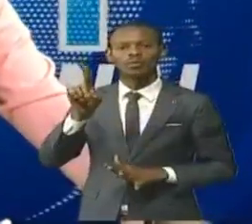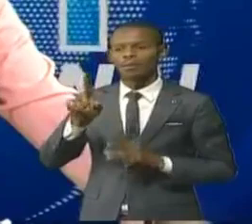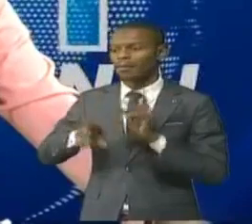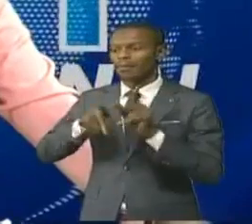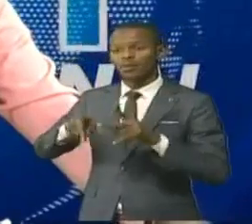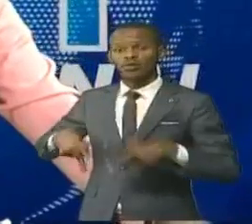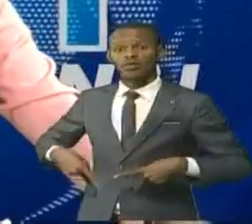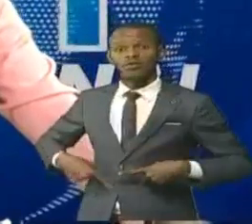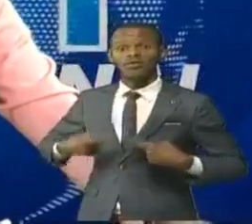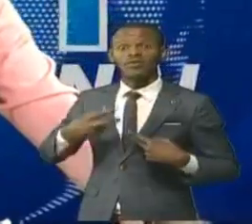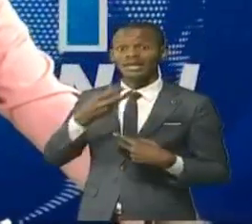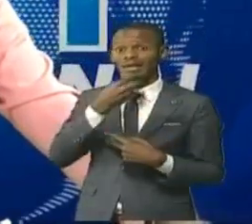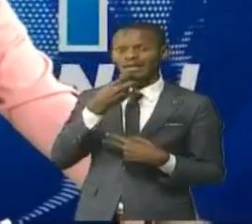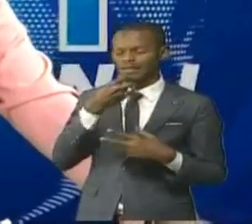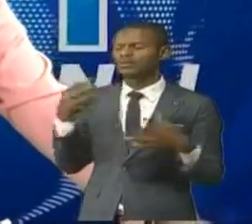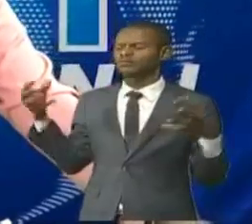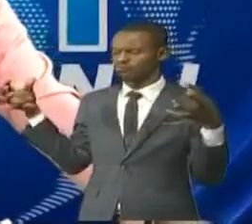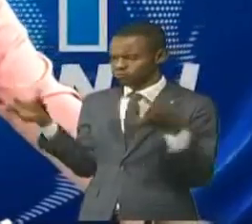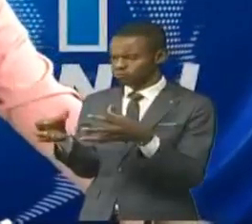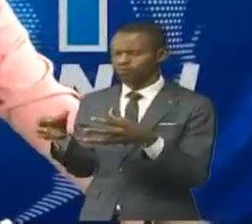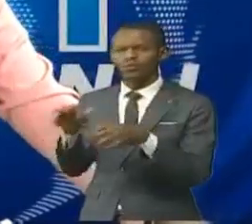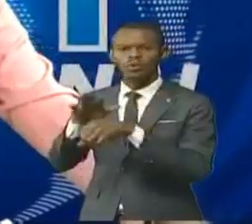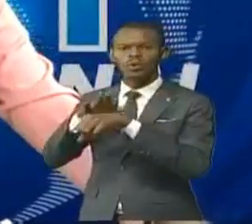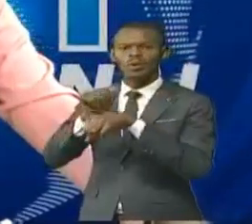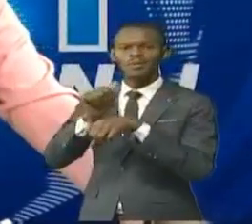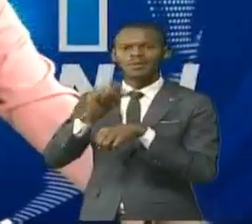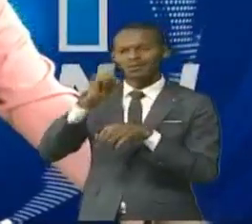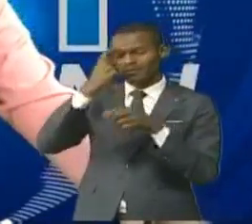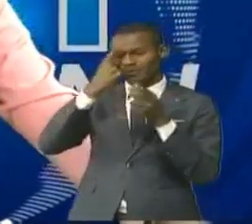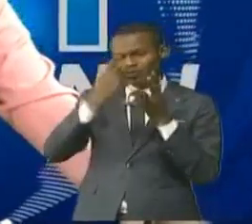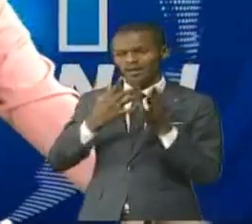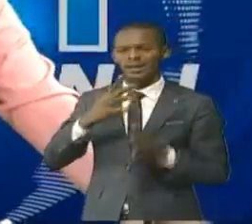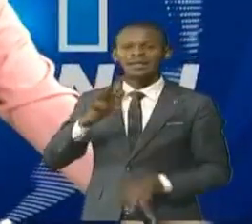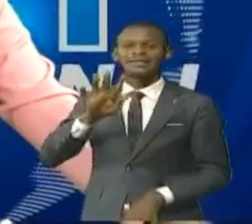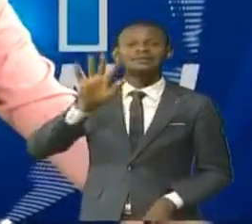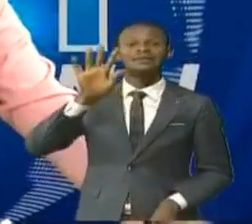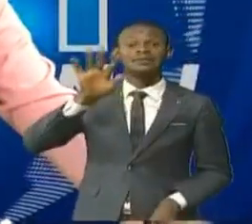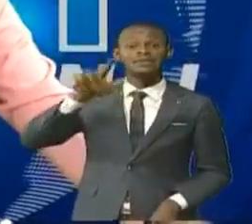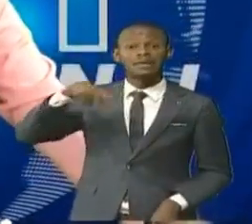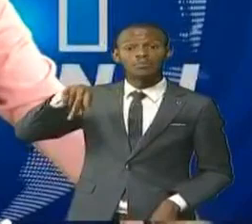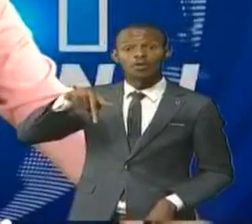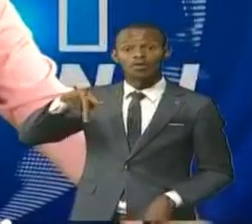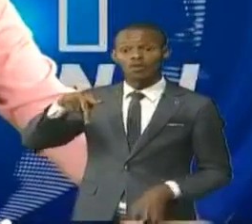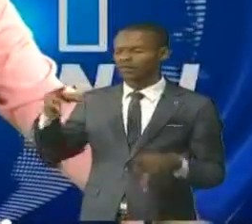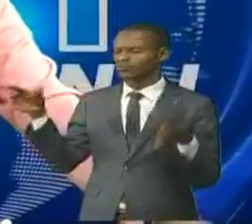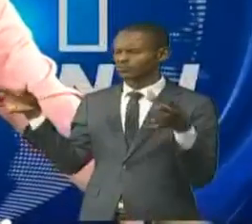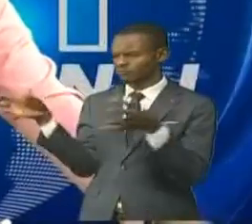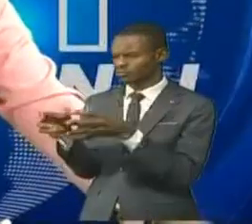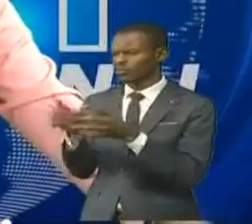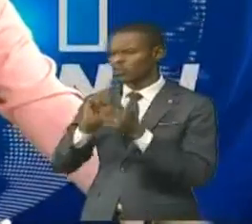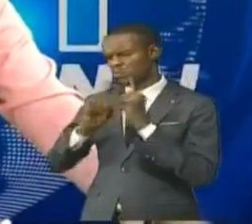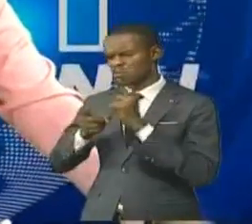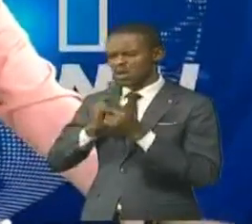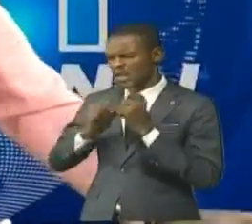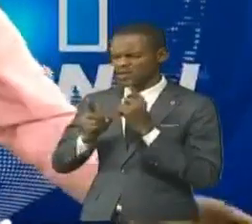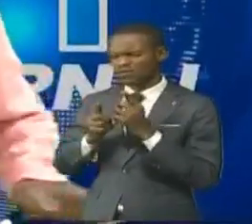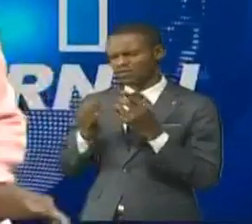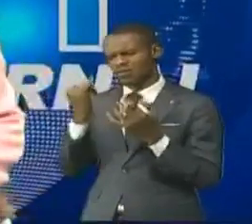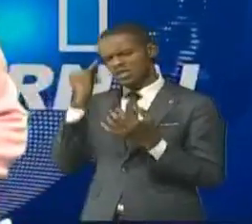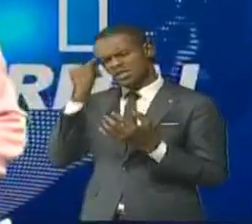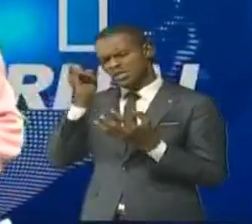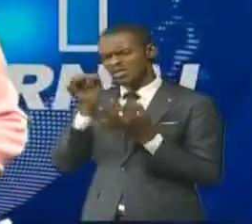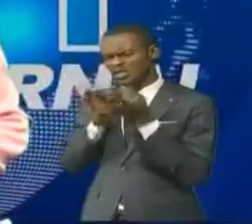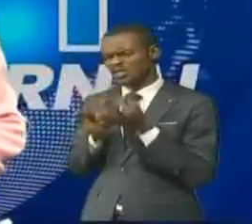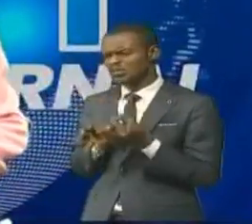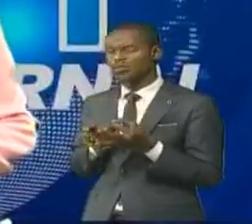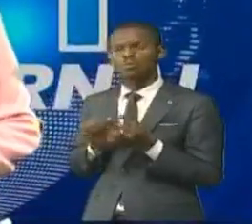l'État, a réuni les gouverneurs de 5 provinces pour la séance de restitution et de sensibilisation. Le manque des